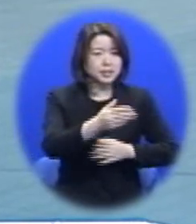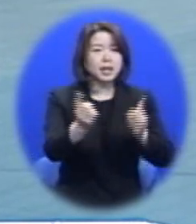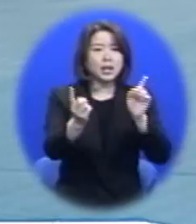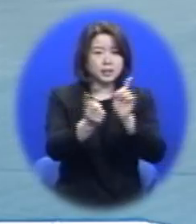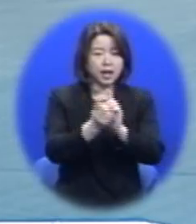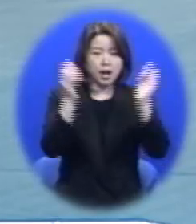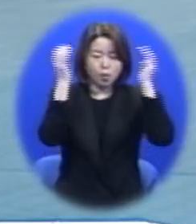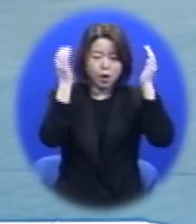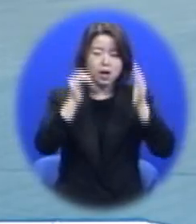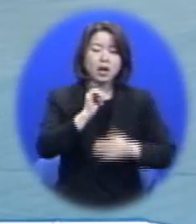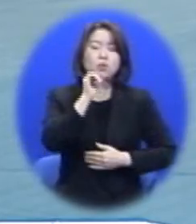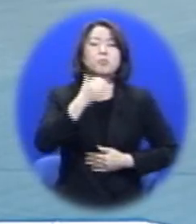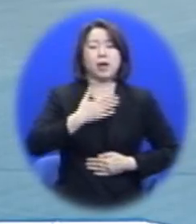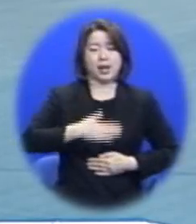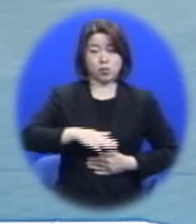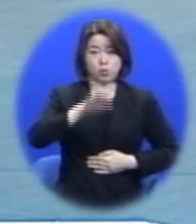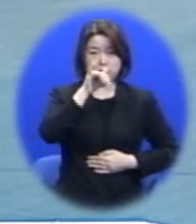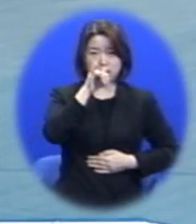환난과 궁핍을 알고 있다.